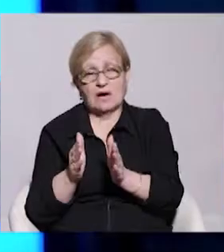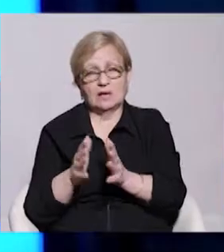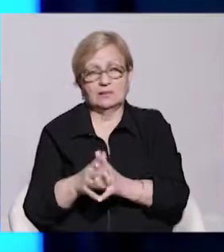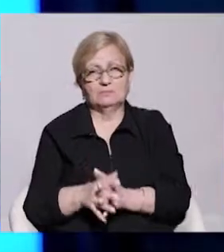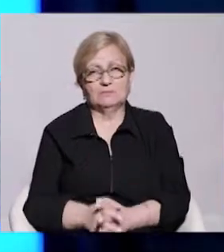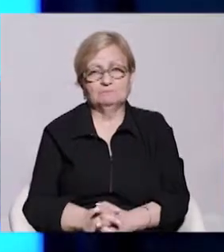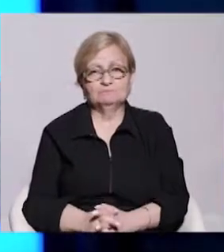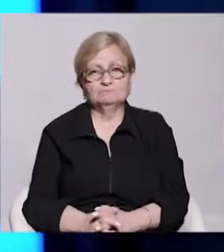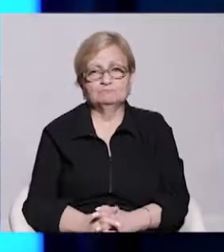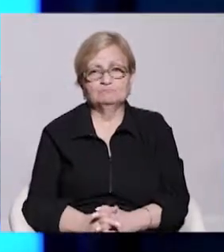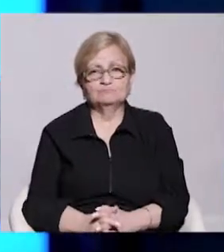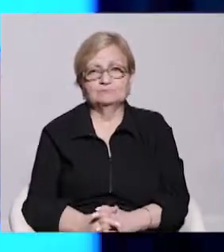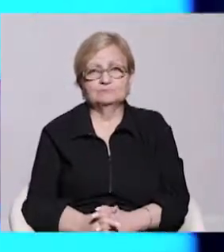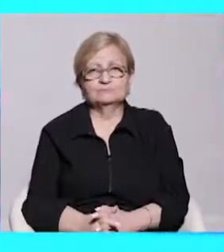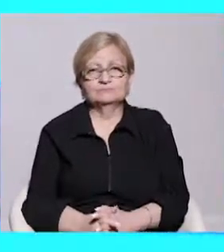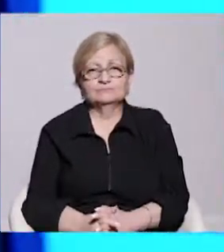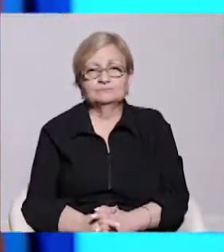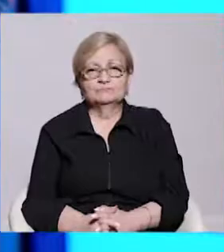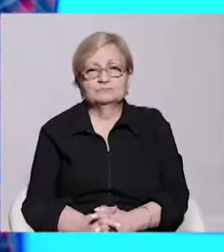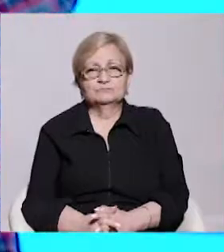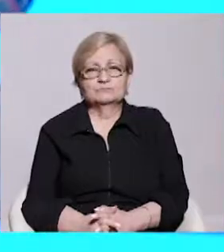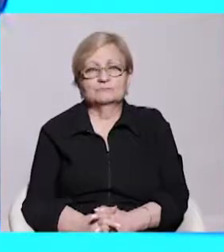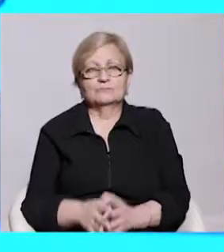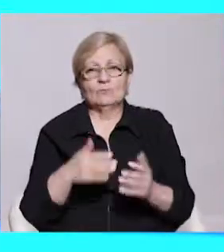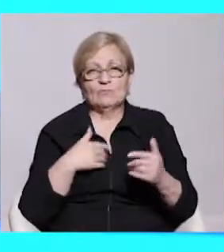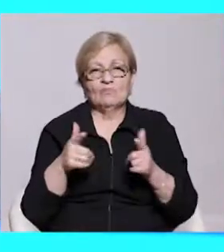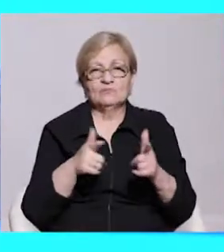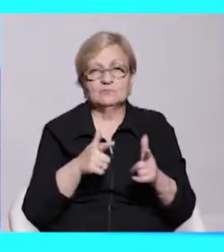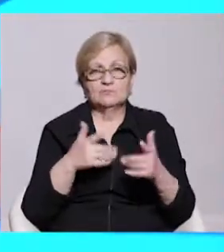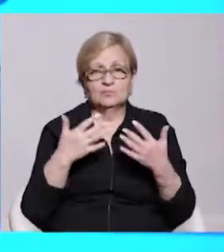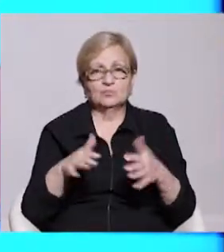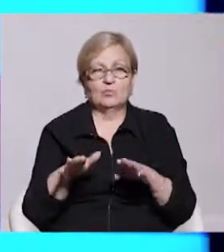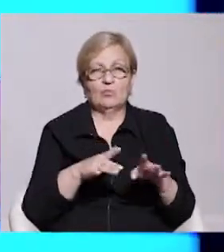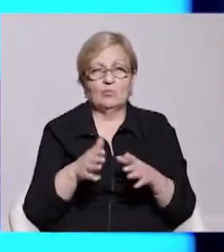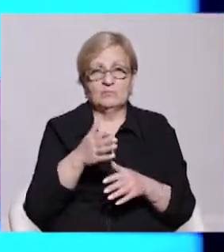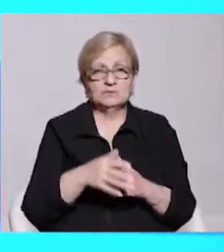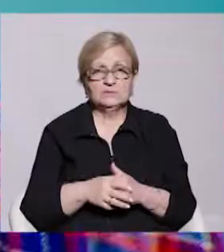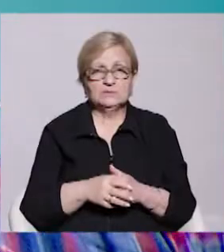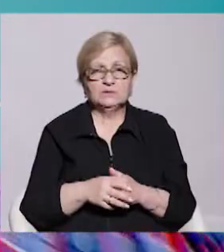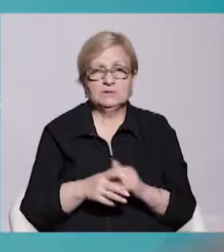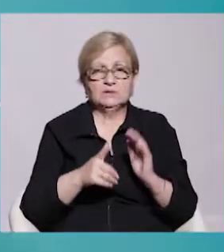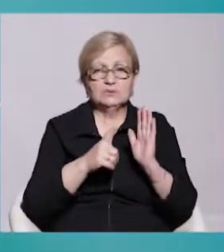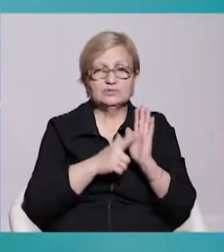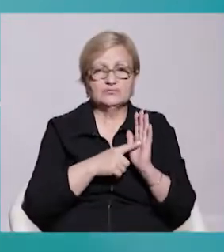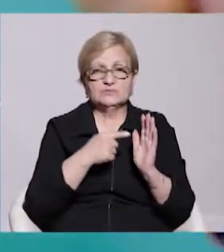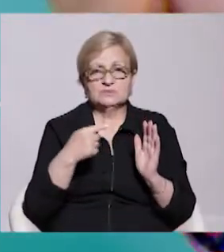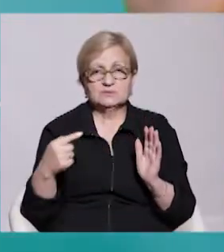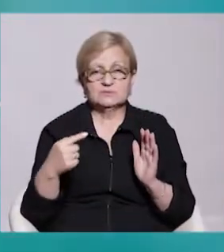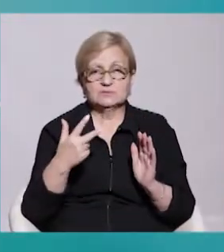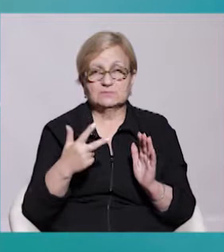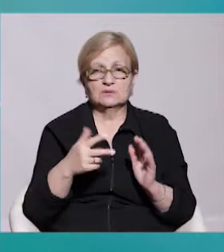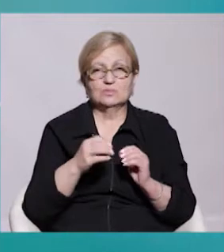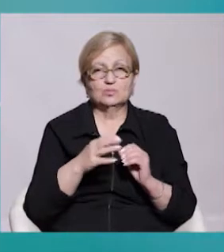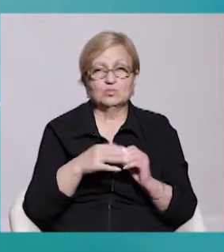ახლა ნახეთ, მე აქ მომამზადე უკვე მოქმედებები: 7-ს გამოკლებული 3,